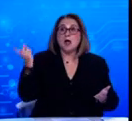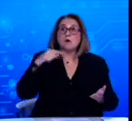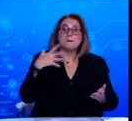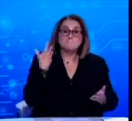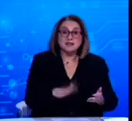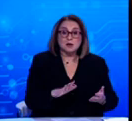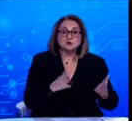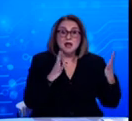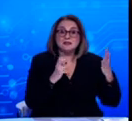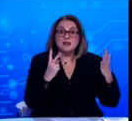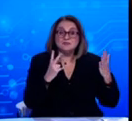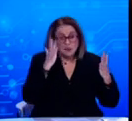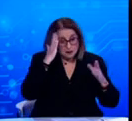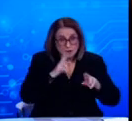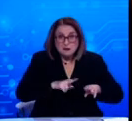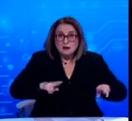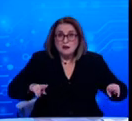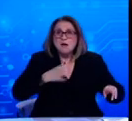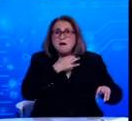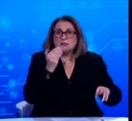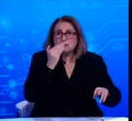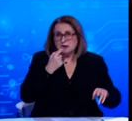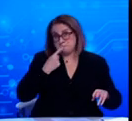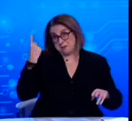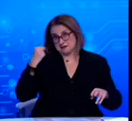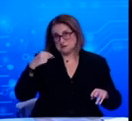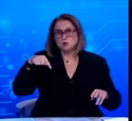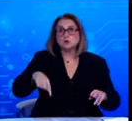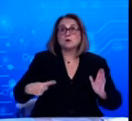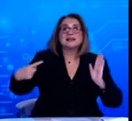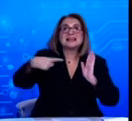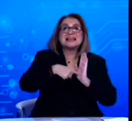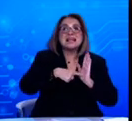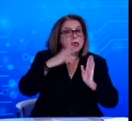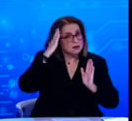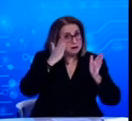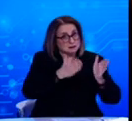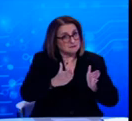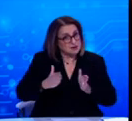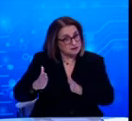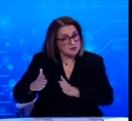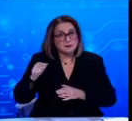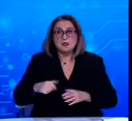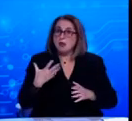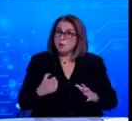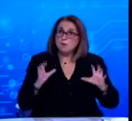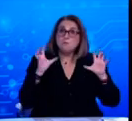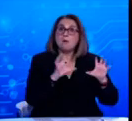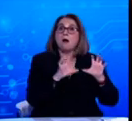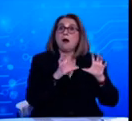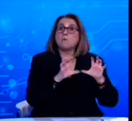πέρυσι, έχει σχεδόν 1.000 τώρα. Και από θέματα υγειονομικών υλικών με ορίζοντα μηνών. Προσλάβαμε